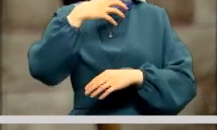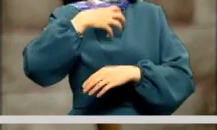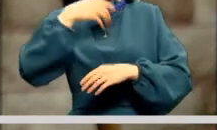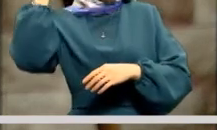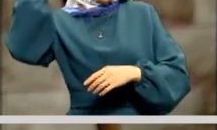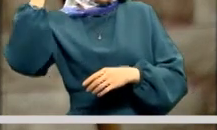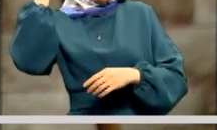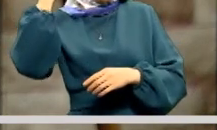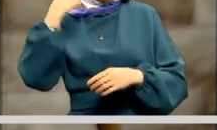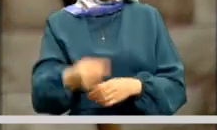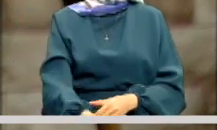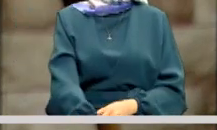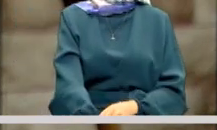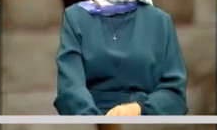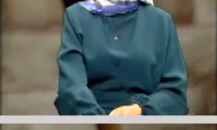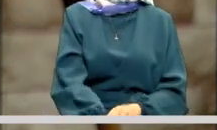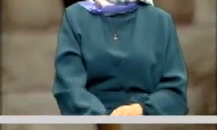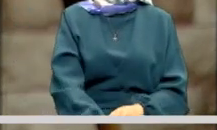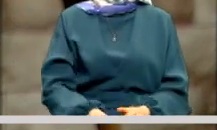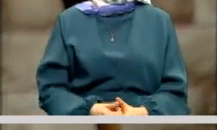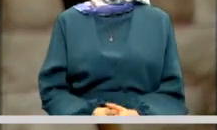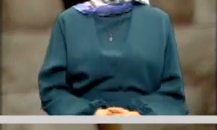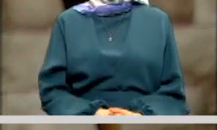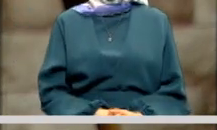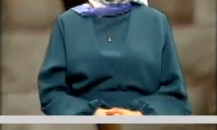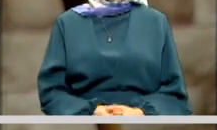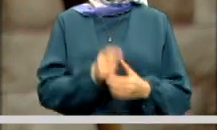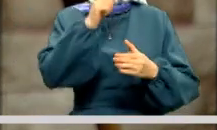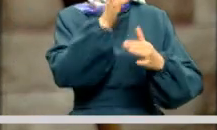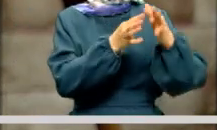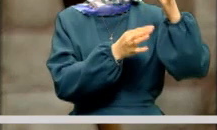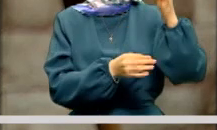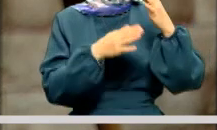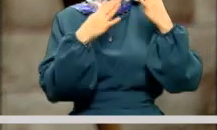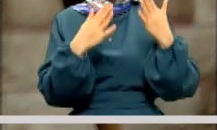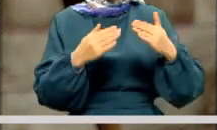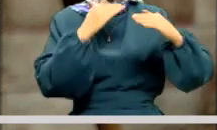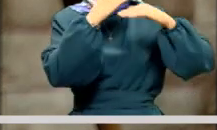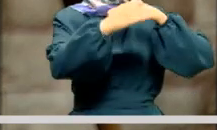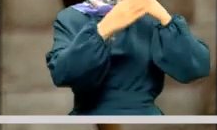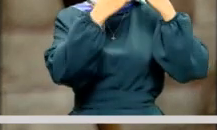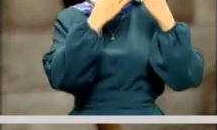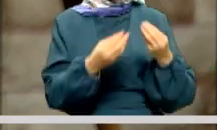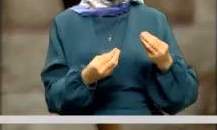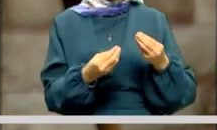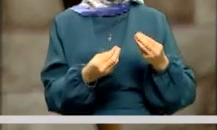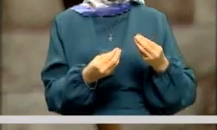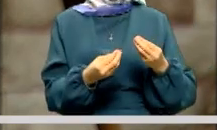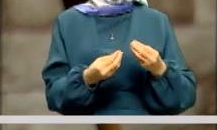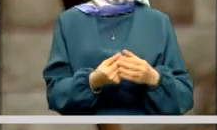düşünen pragmatist bir Efendim kişi ya da toplum olmaya yönelik